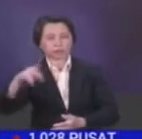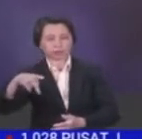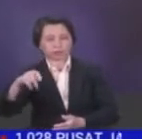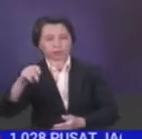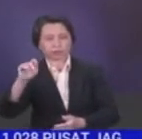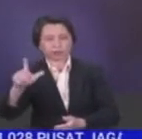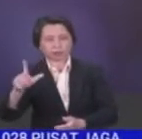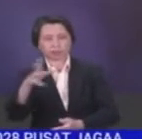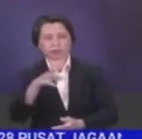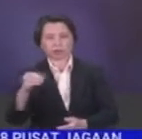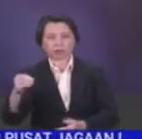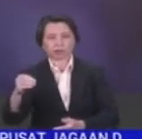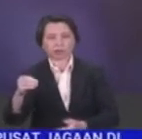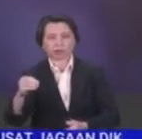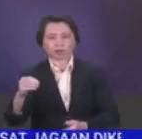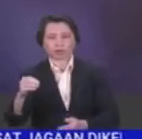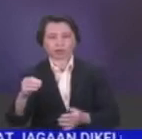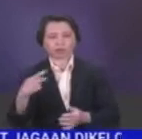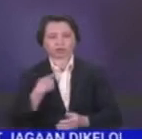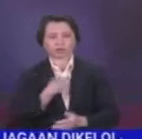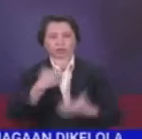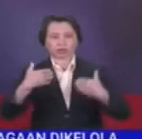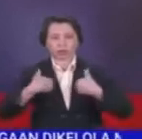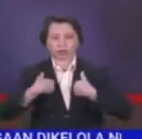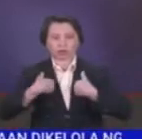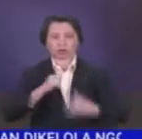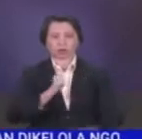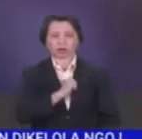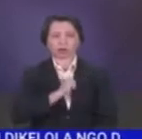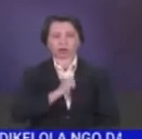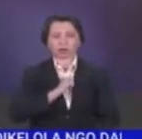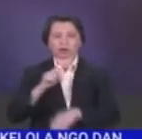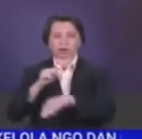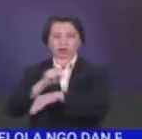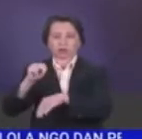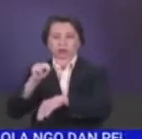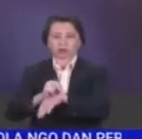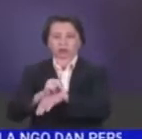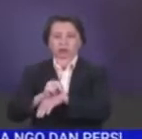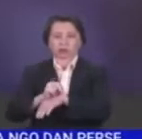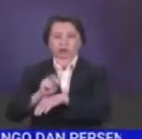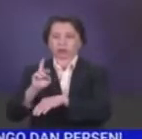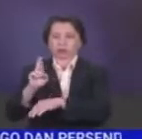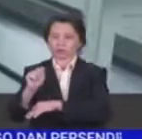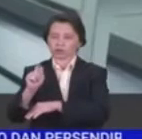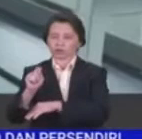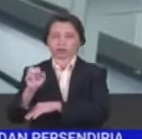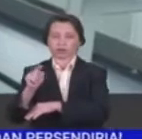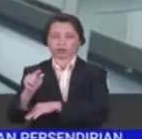EIPTS, and we also have our own national rating system.